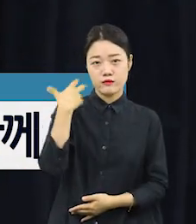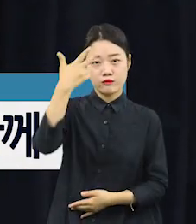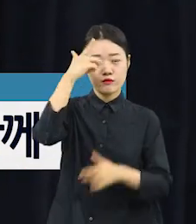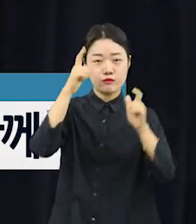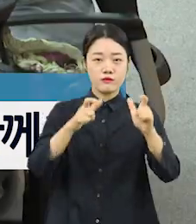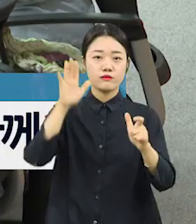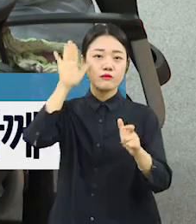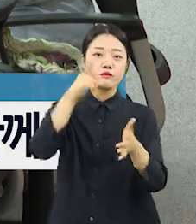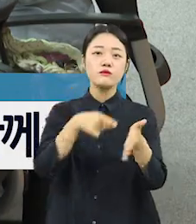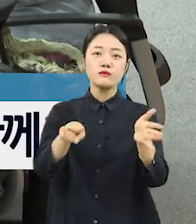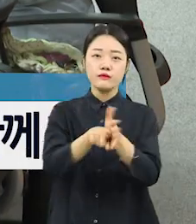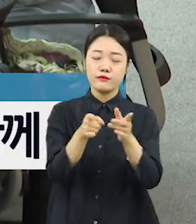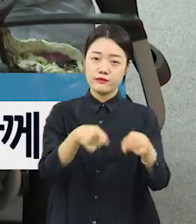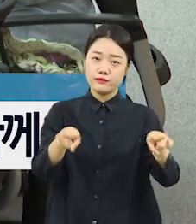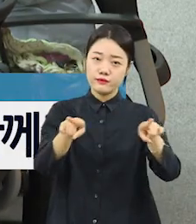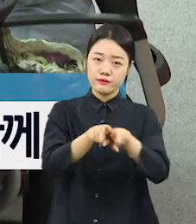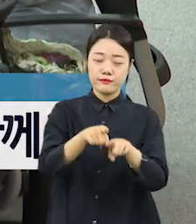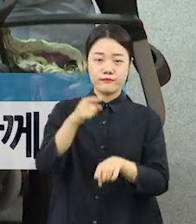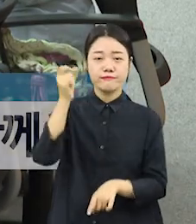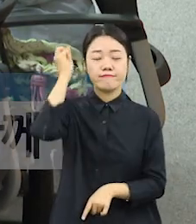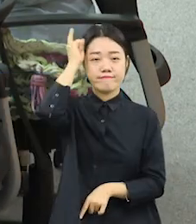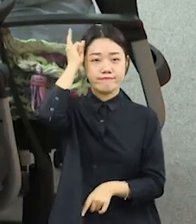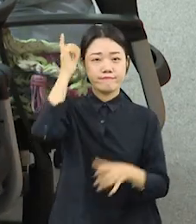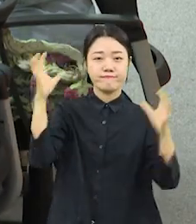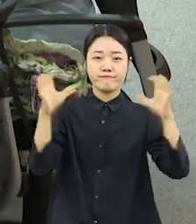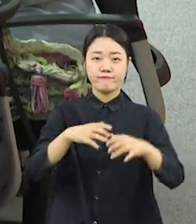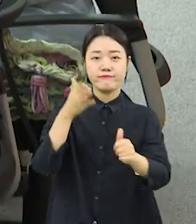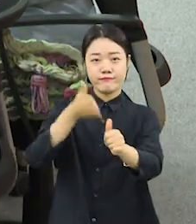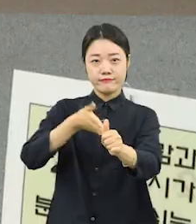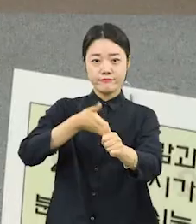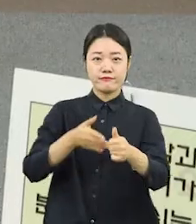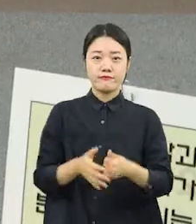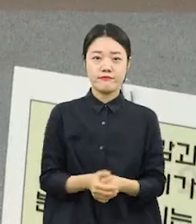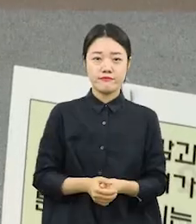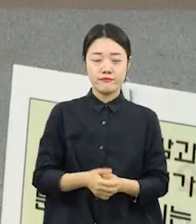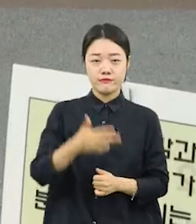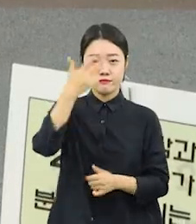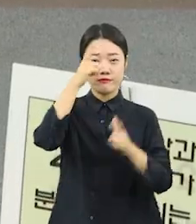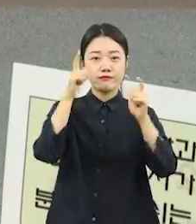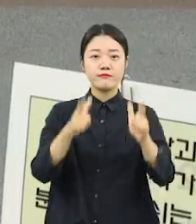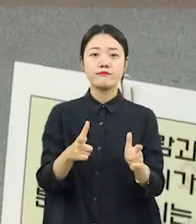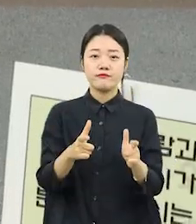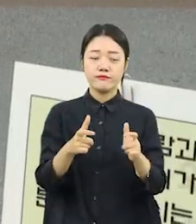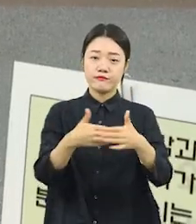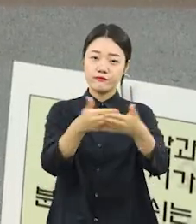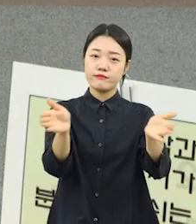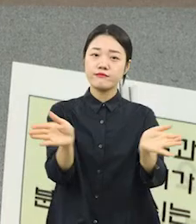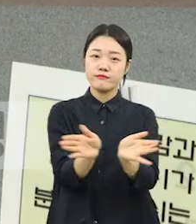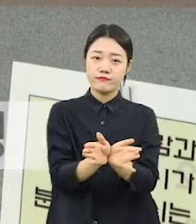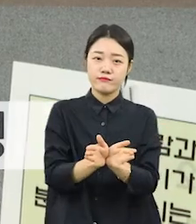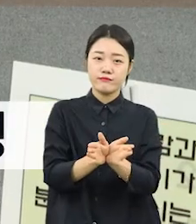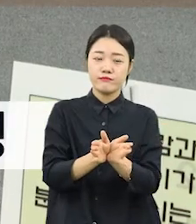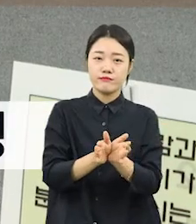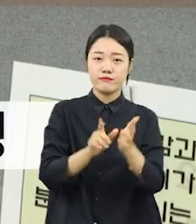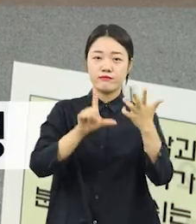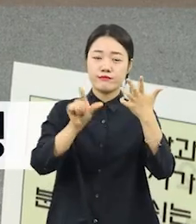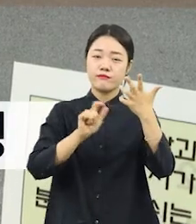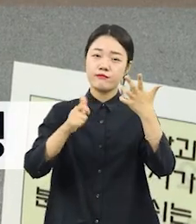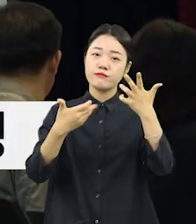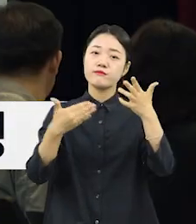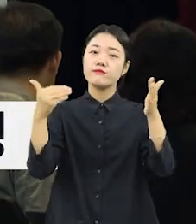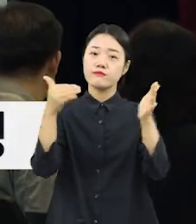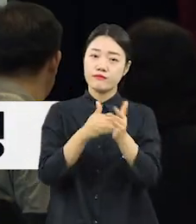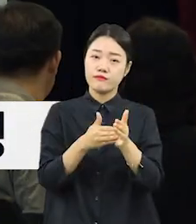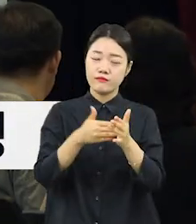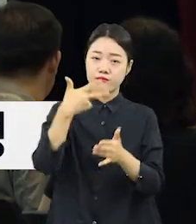부평구의 미래를 위해 함께 지혜를 모아달라고 당부했습니다. 부평구 주민공약평가단은 오는 8월